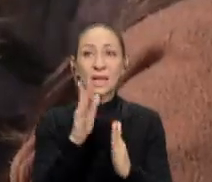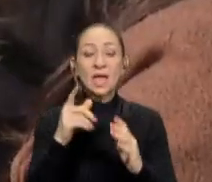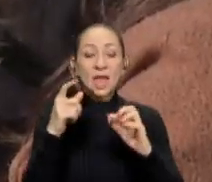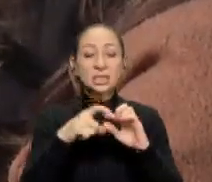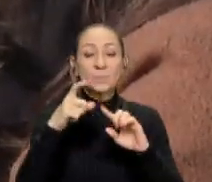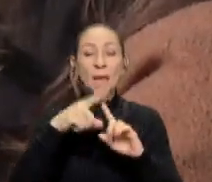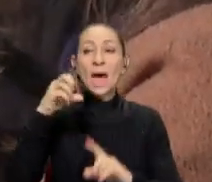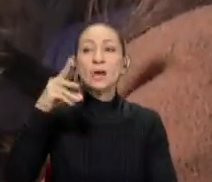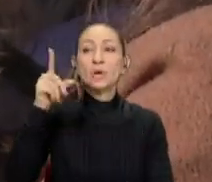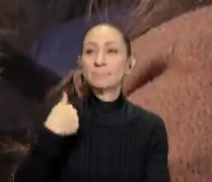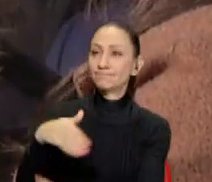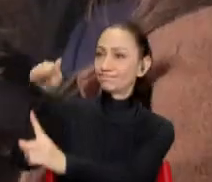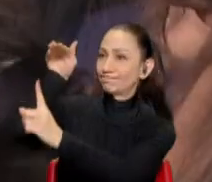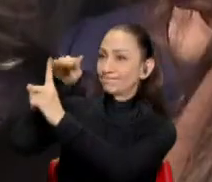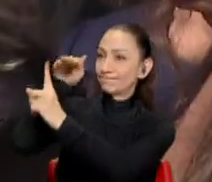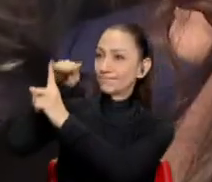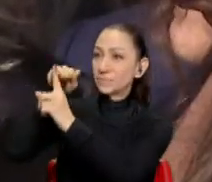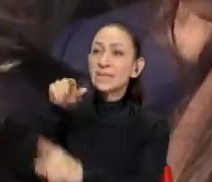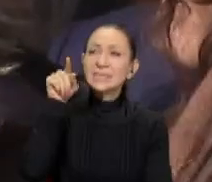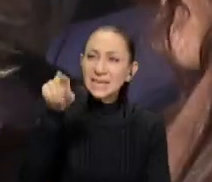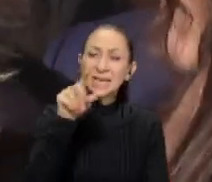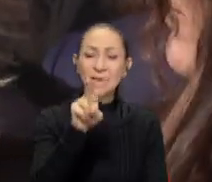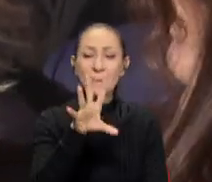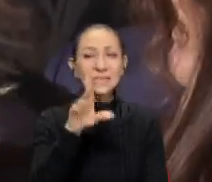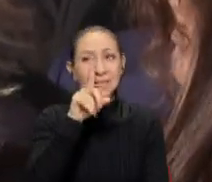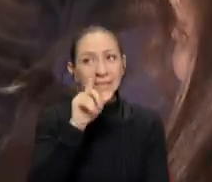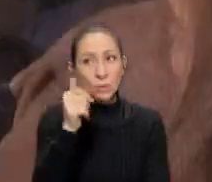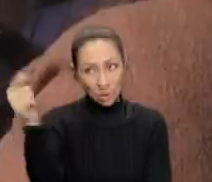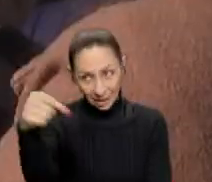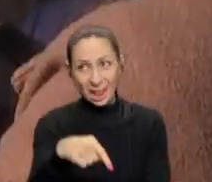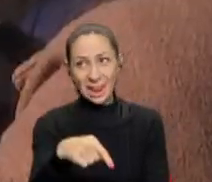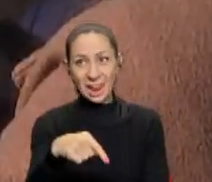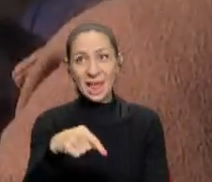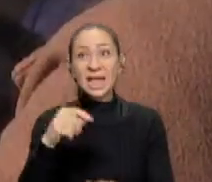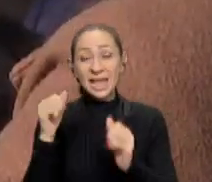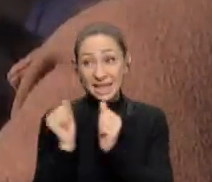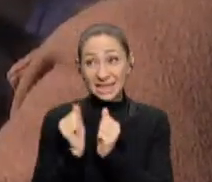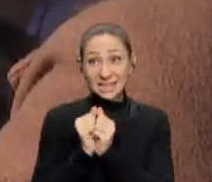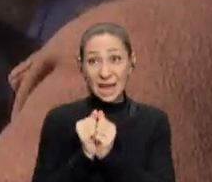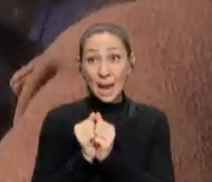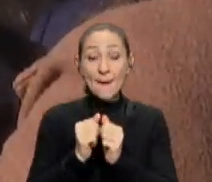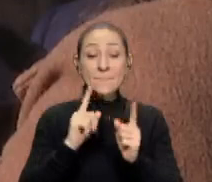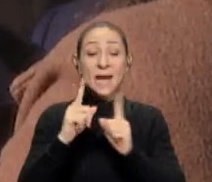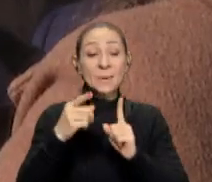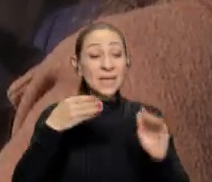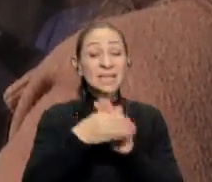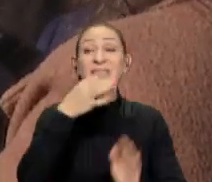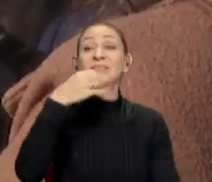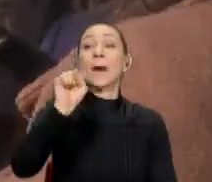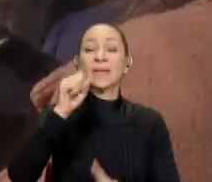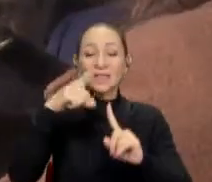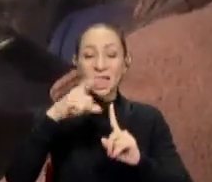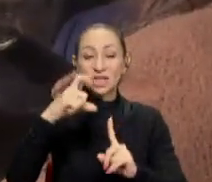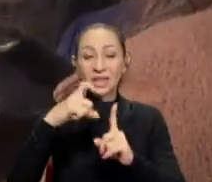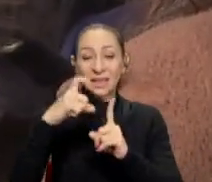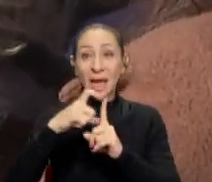Recep Tayyip Erdoğan'a bir çağrıda bulunuyorum. Sen de 25 Nisan günü gel, yanına da yargılatmadığın